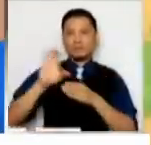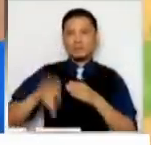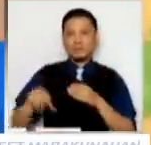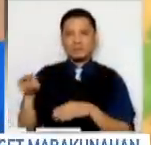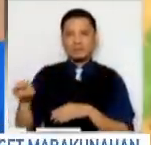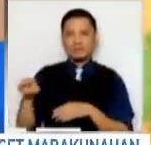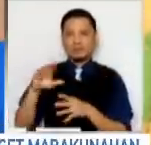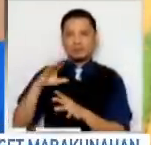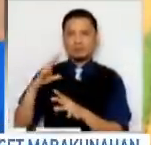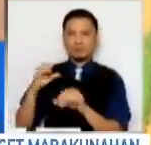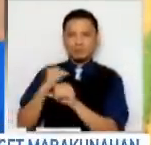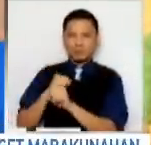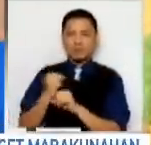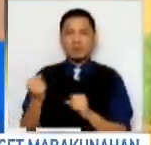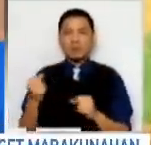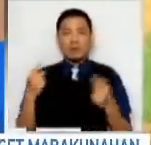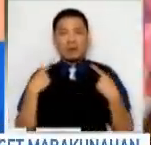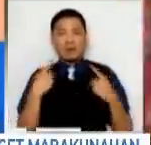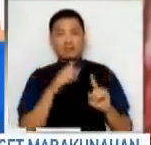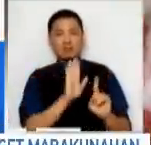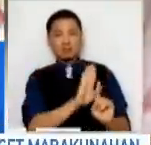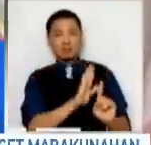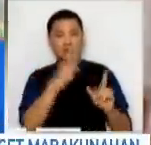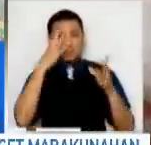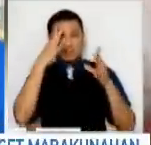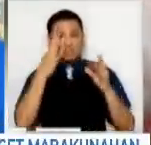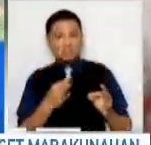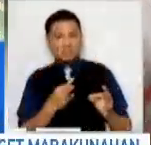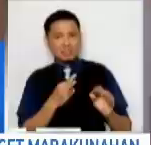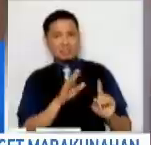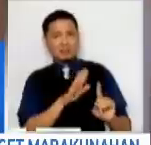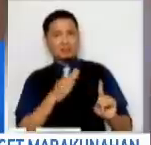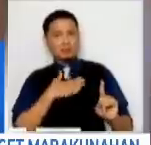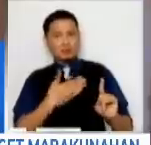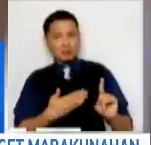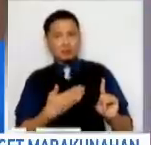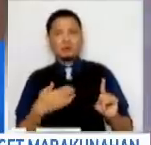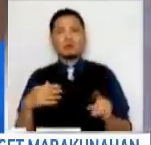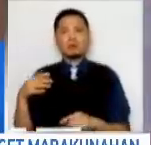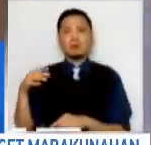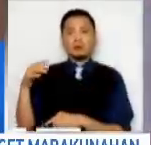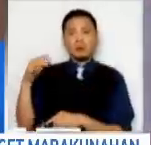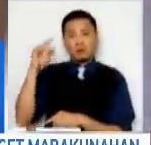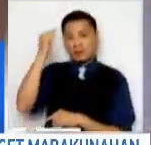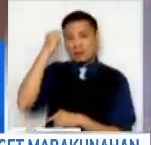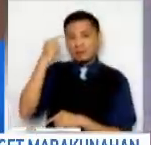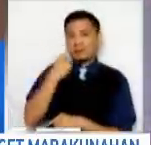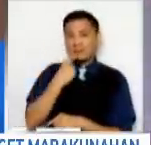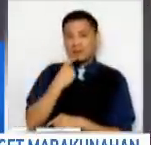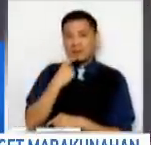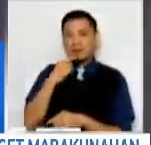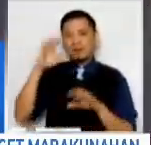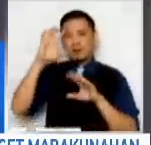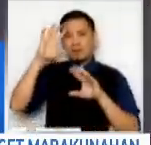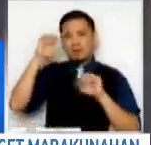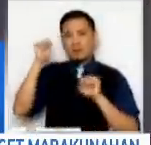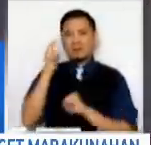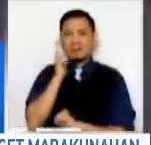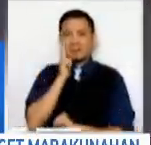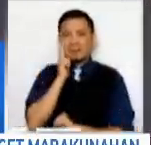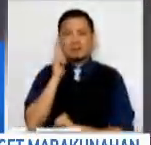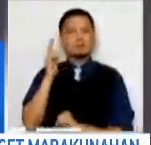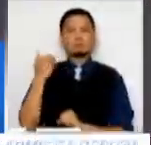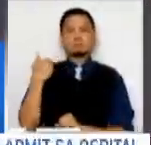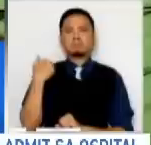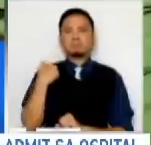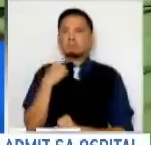nasa mamamayan pa rin daw ang pasya. Ayon sa palasyo, wala pang posisyon si Pangulong Duterte kung mandatory o voluntary